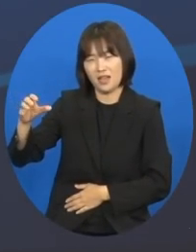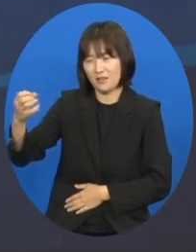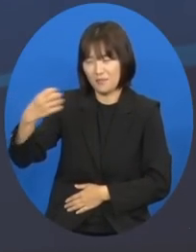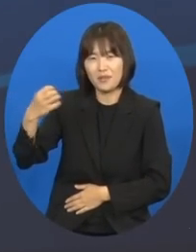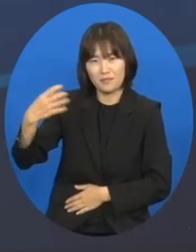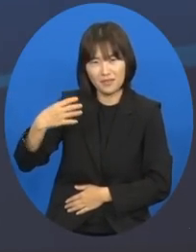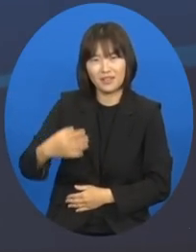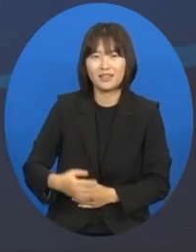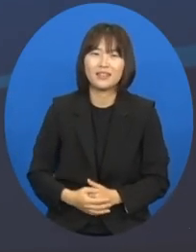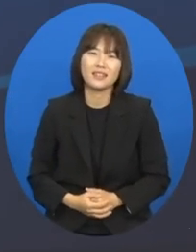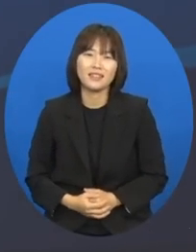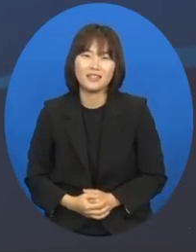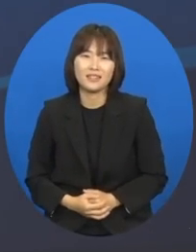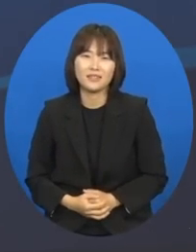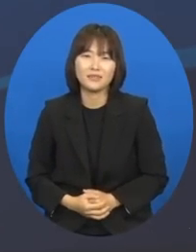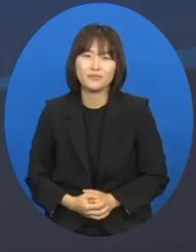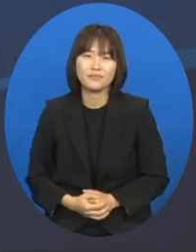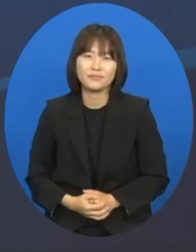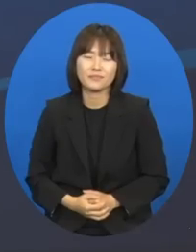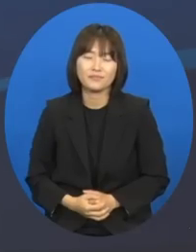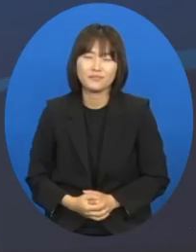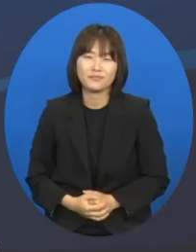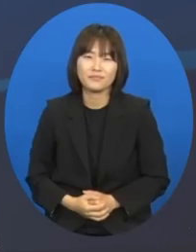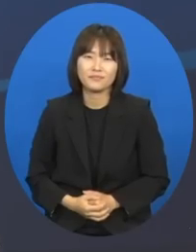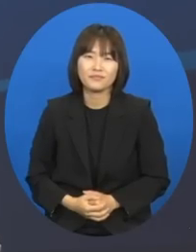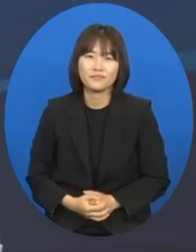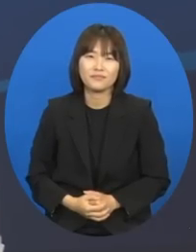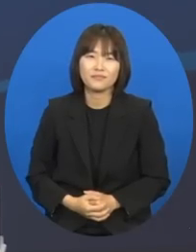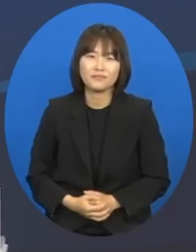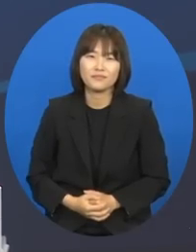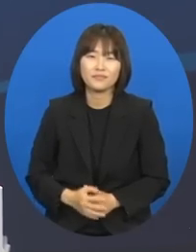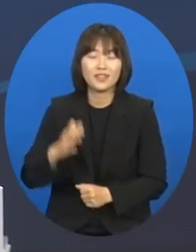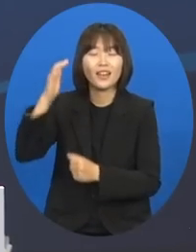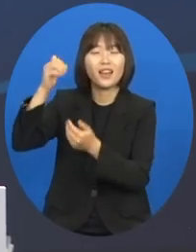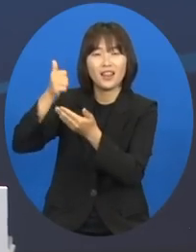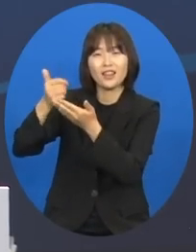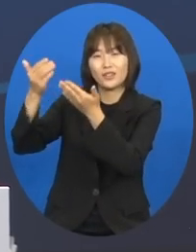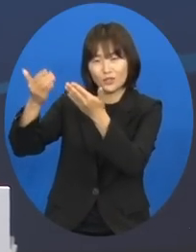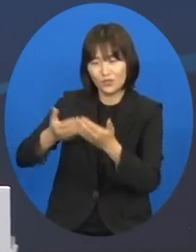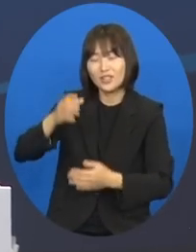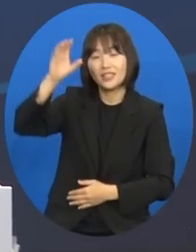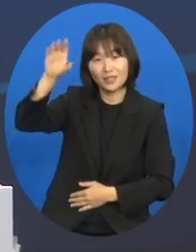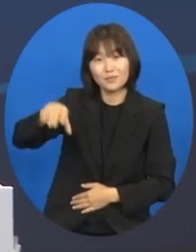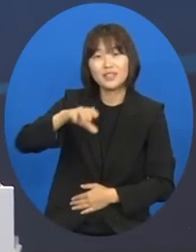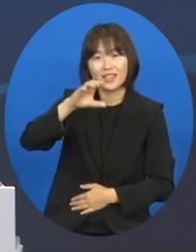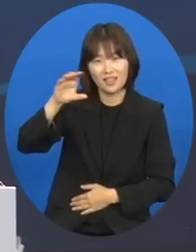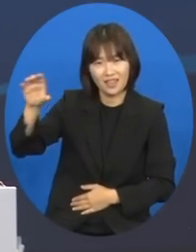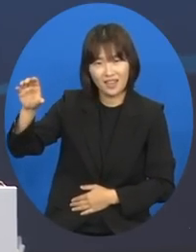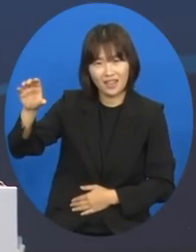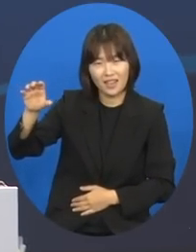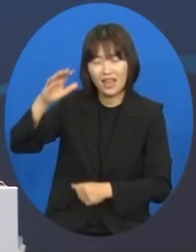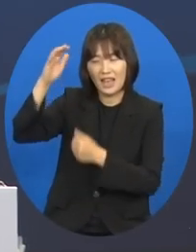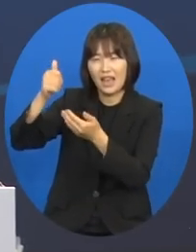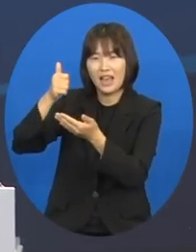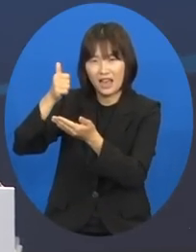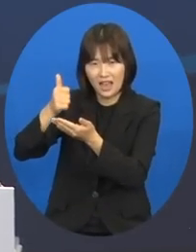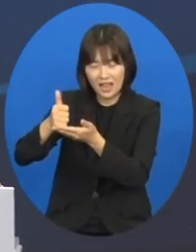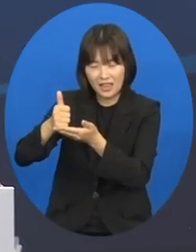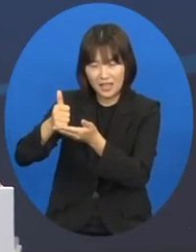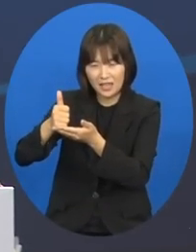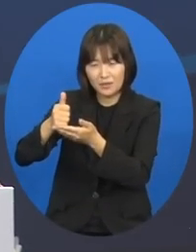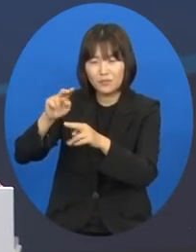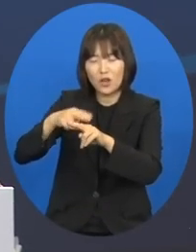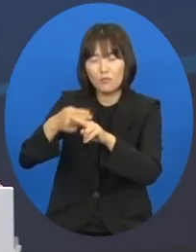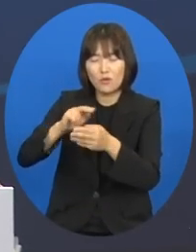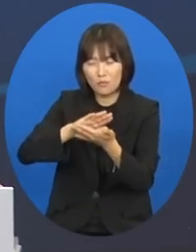고백을 하시더라고요 물론 하나님이 주신 십자가가 하나님의 선물이 되는 줄로